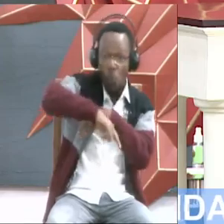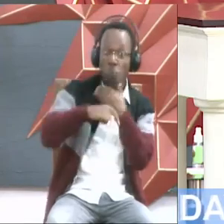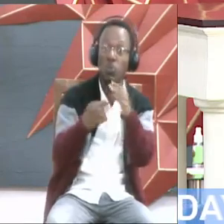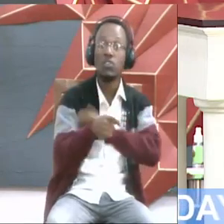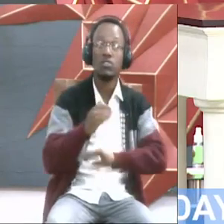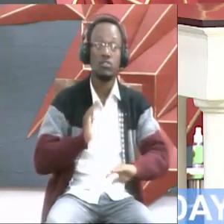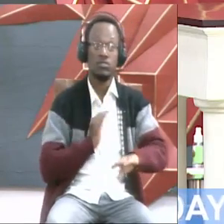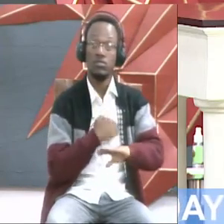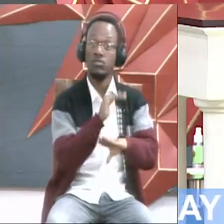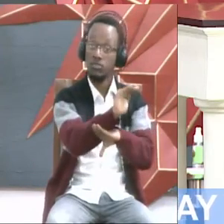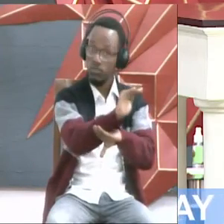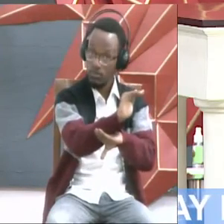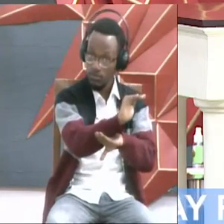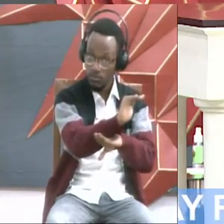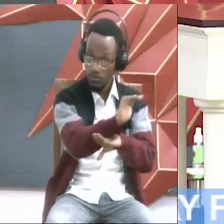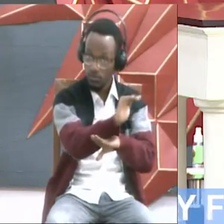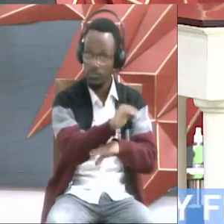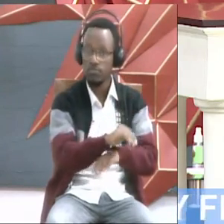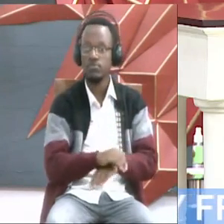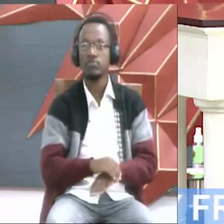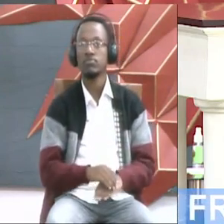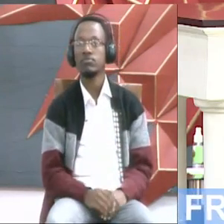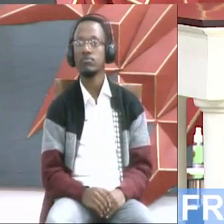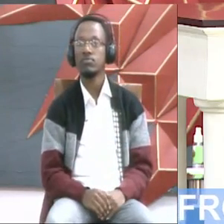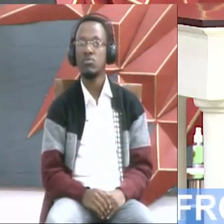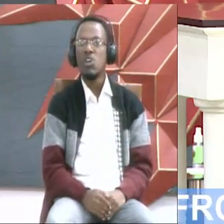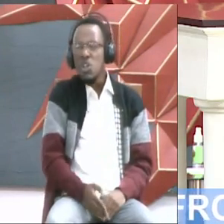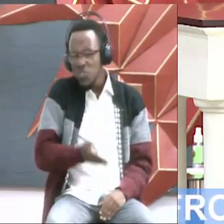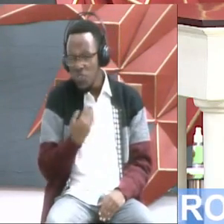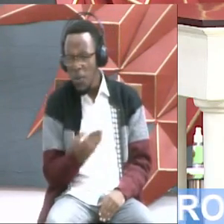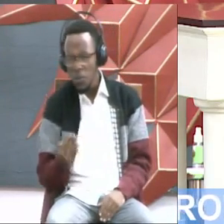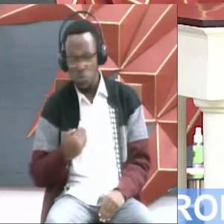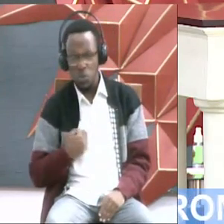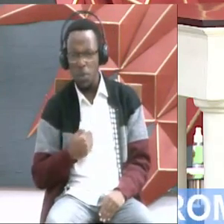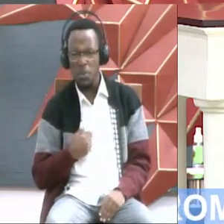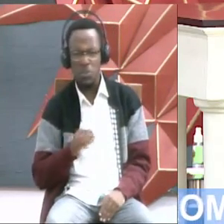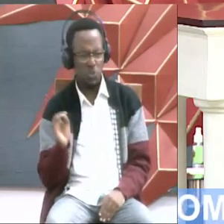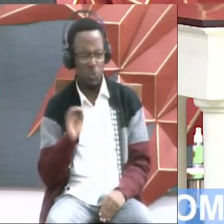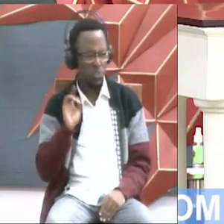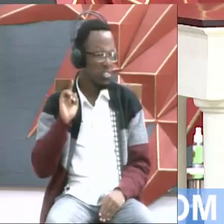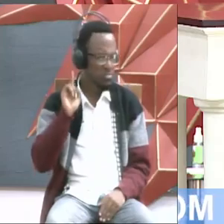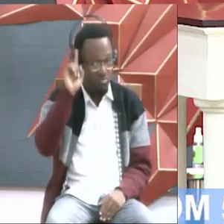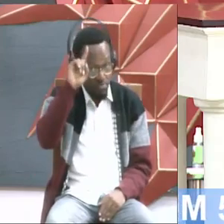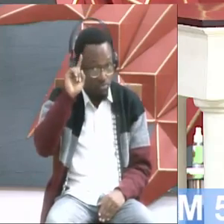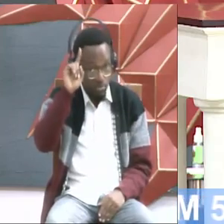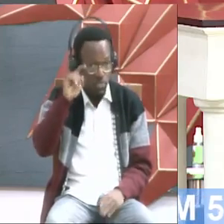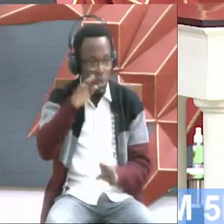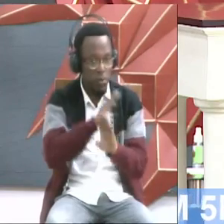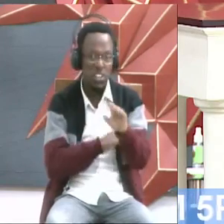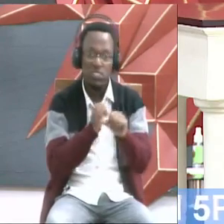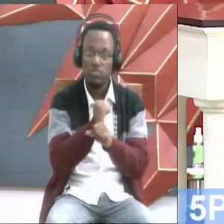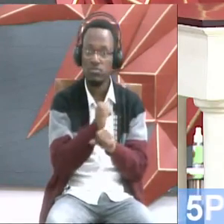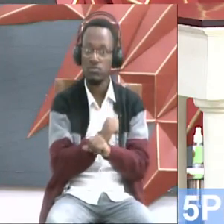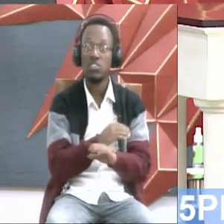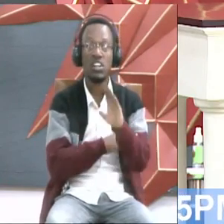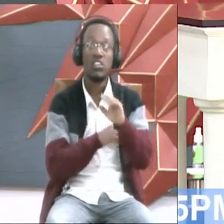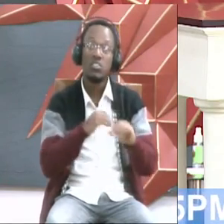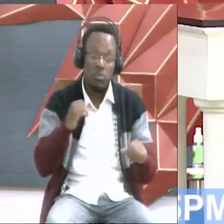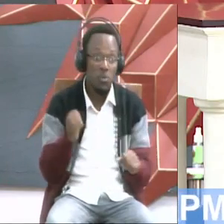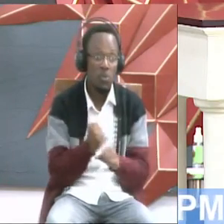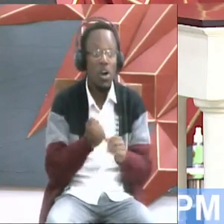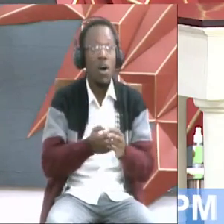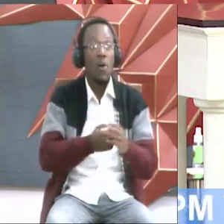n'ibyo tubyiyumviriye ikabidukorera. Imana irakunda abumvana ubutumwa bwiza umunezero byanditse hano mu